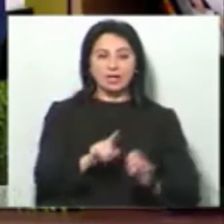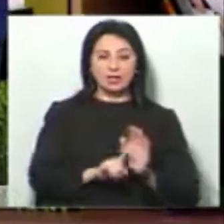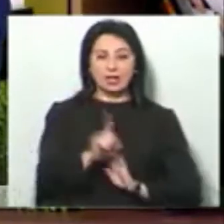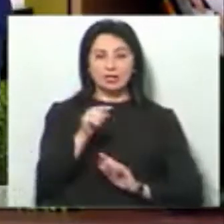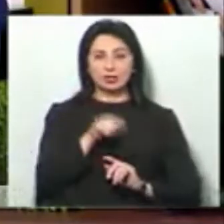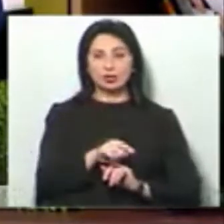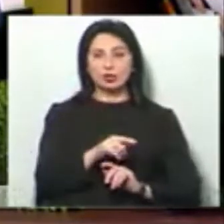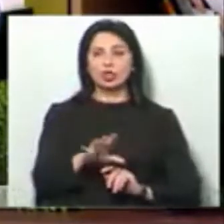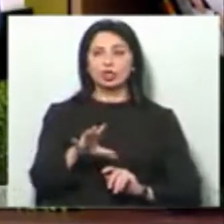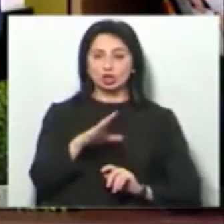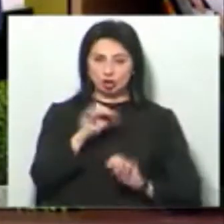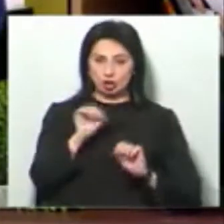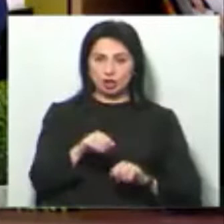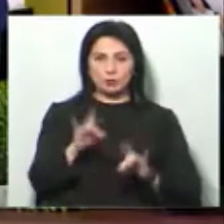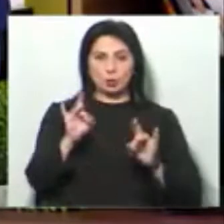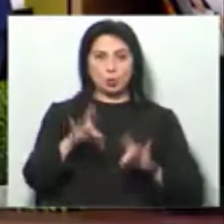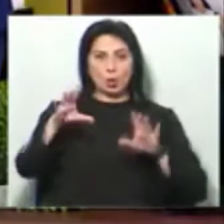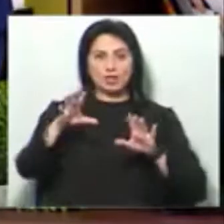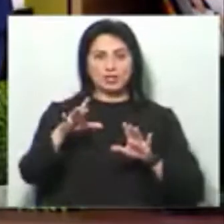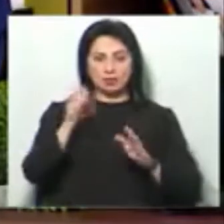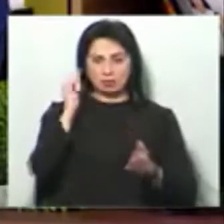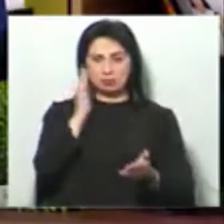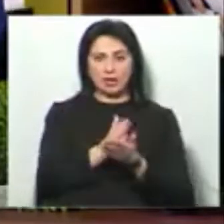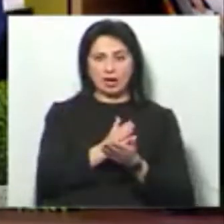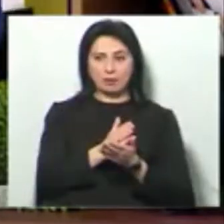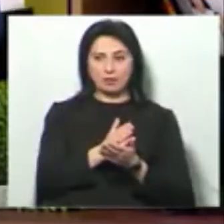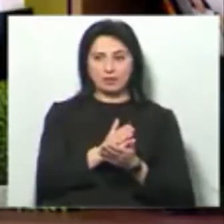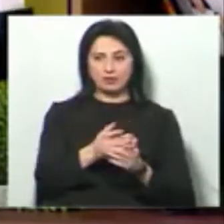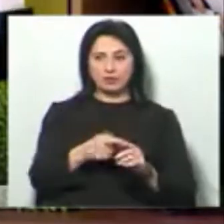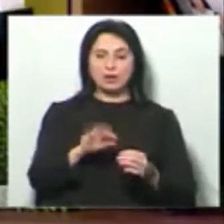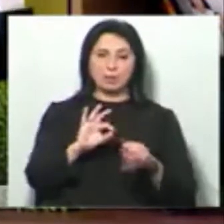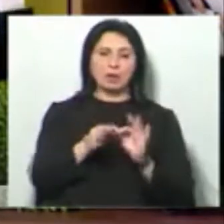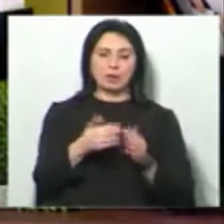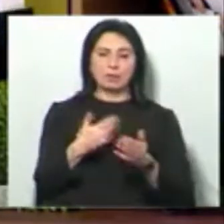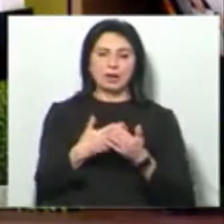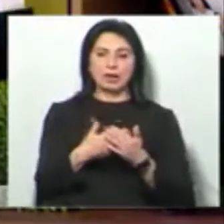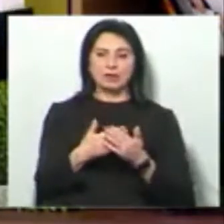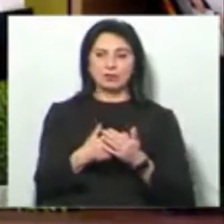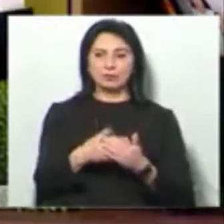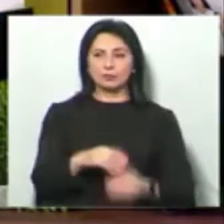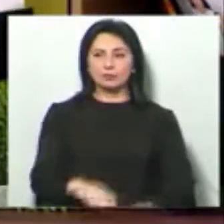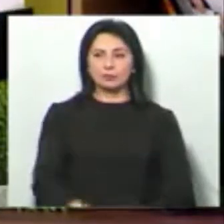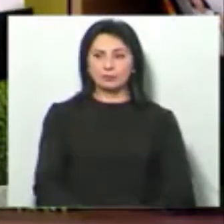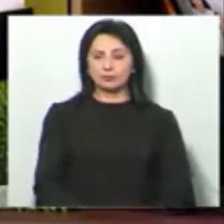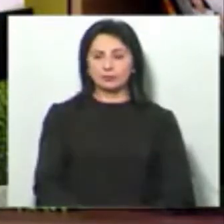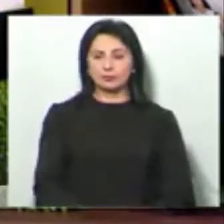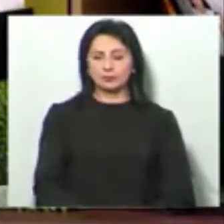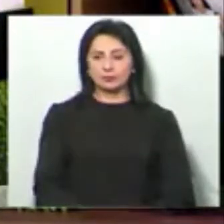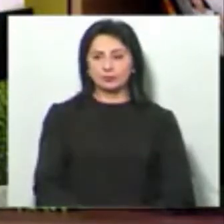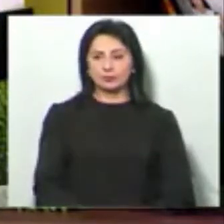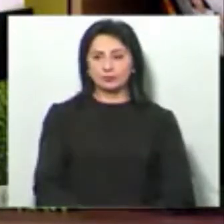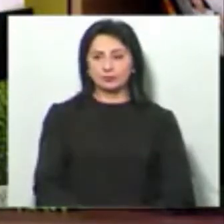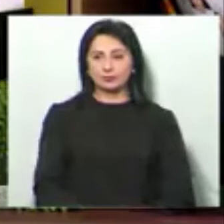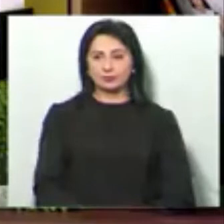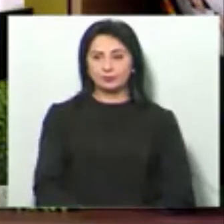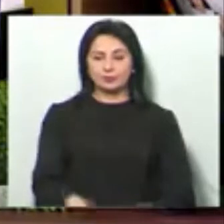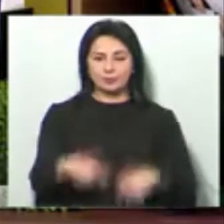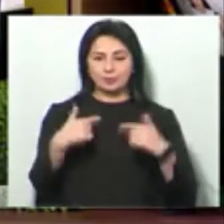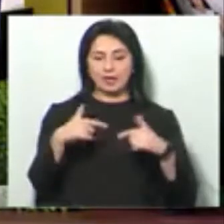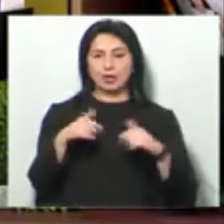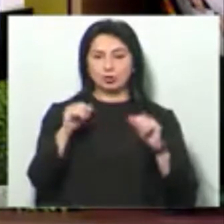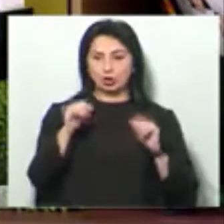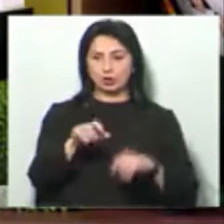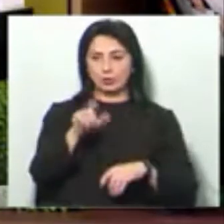შესაძლებელია განვითარდეს უეცრადაც. Მაგალითად, კონკრეტულ მაგალითს გეტყვით, რომ practiculat cel